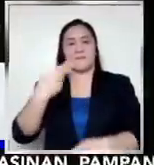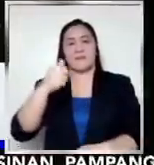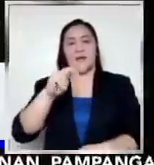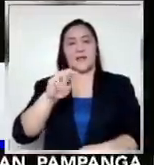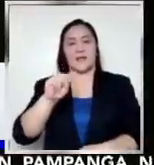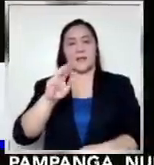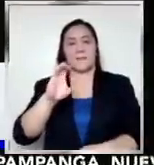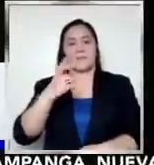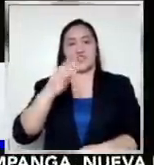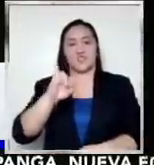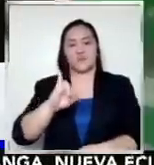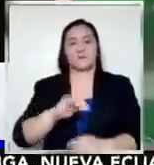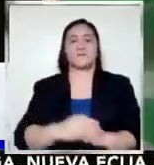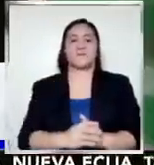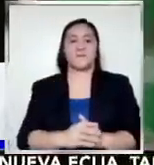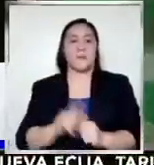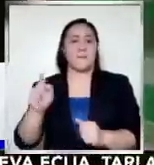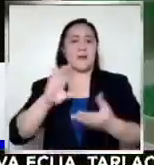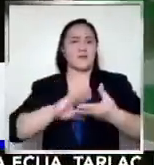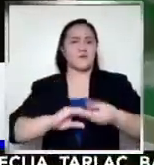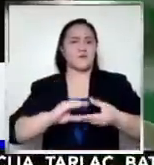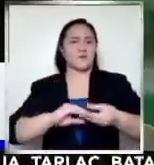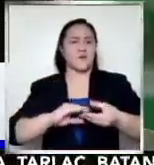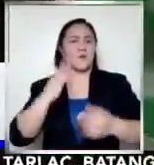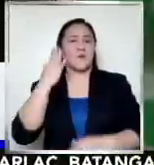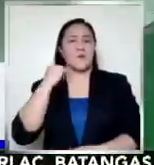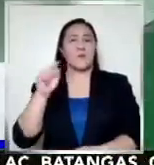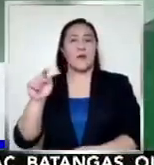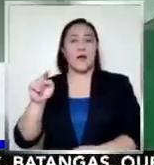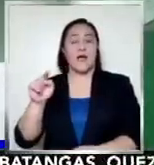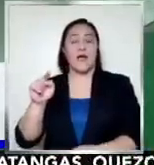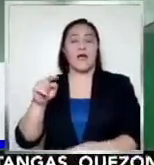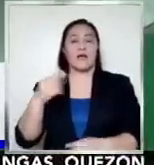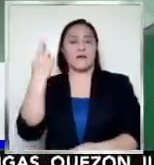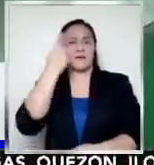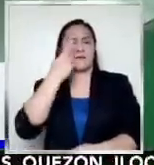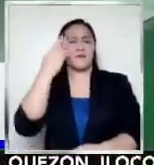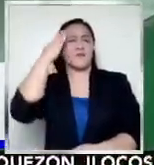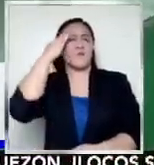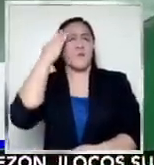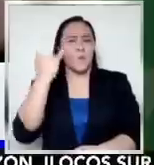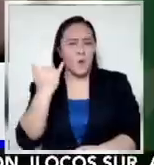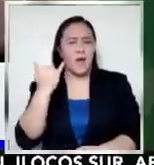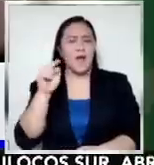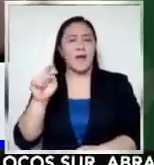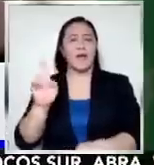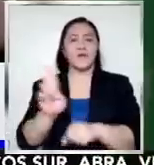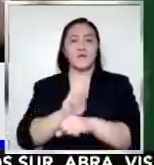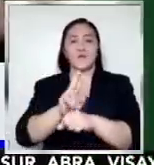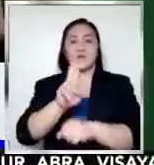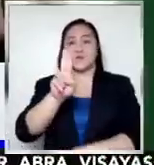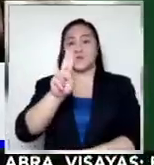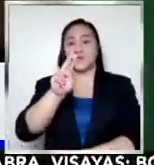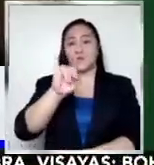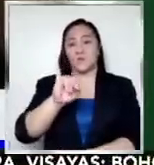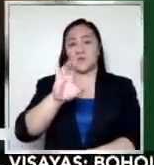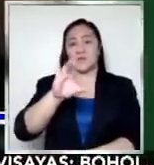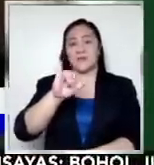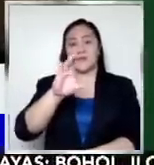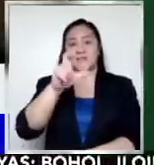Pero sa kwento ni Hana Michi, may mas malalim na dahilan kung bakit kailangan niyang gumamit ng unicycle. Kailangan po